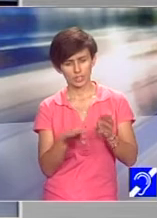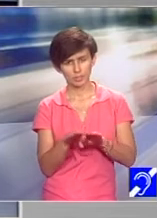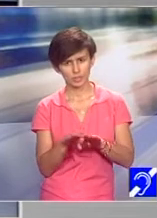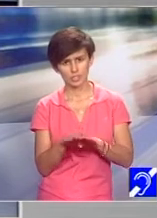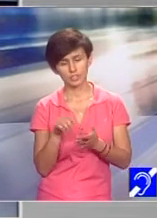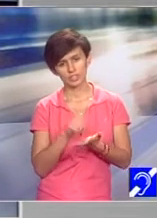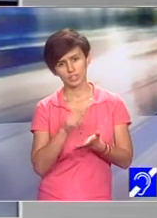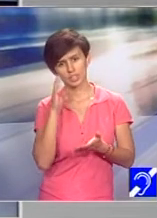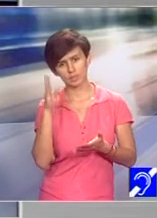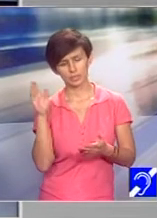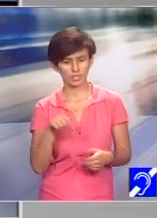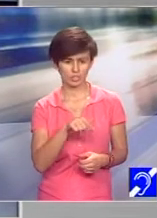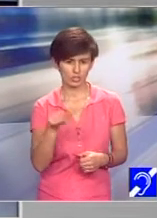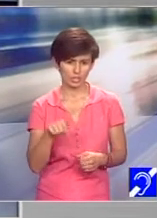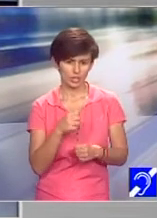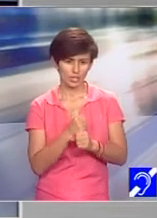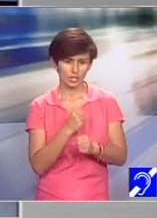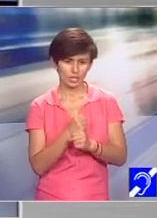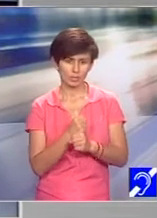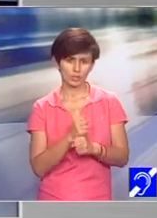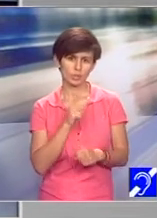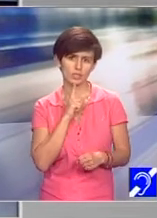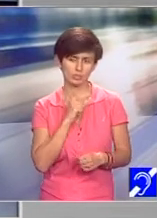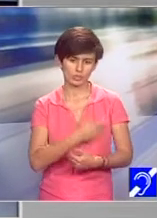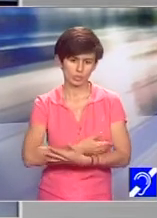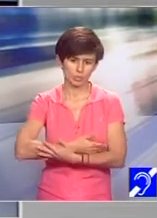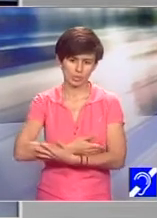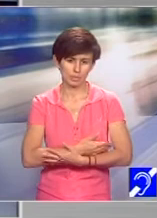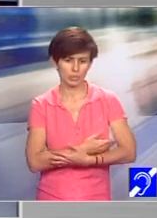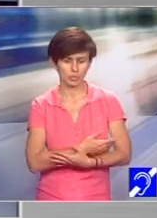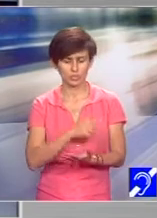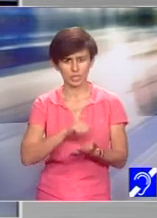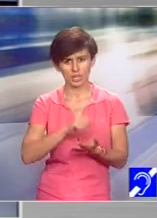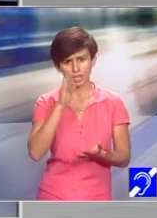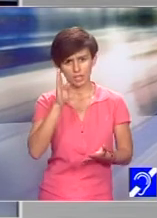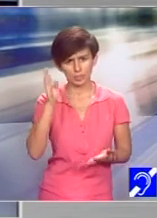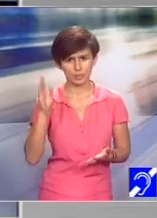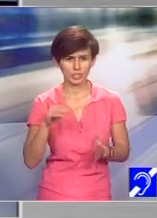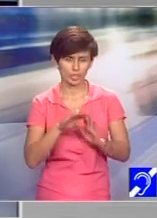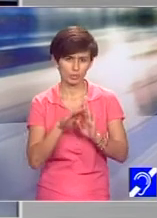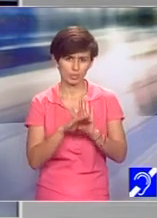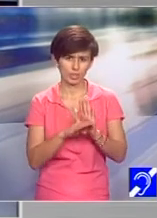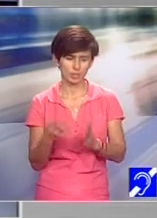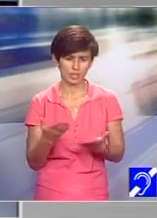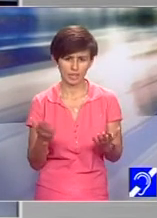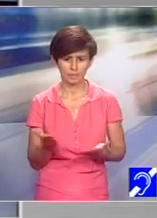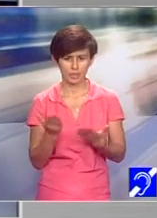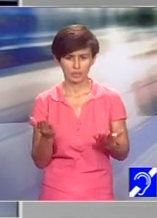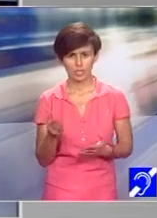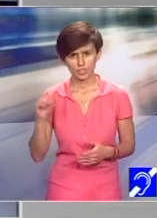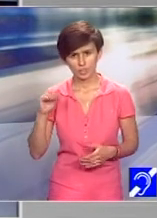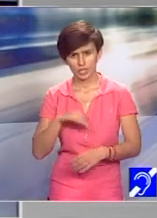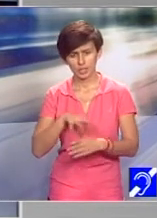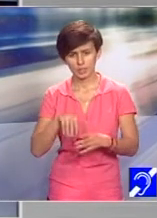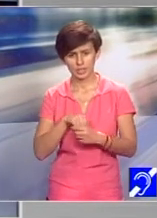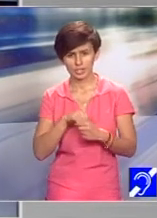l-am demarat, se numește Cu bebe la bibliotecă. Este vorba de un program prin care să încurajăm părinții și bunicii, de ce nu,